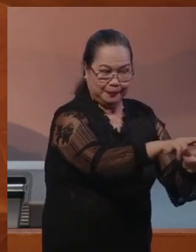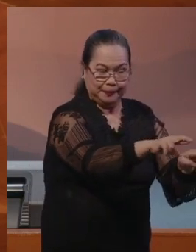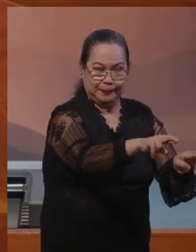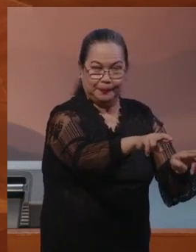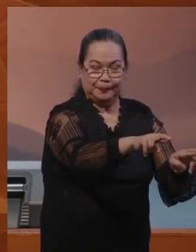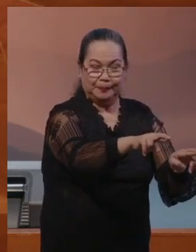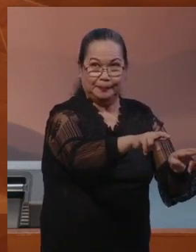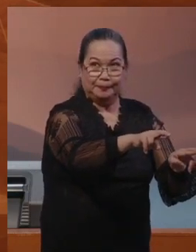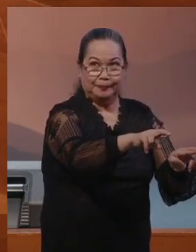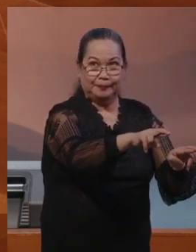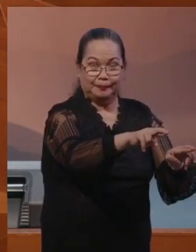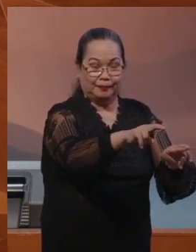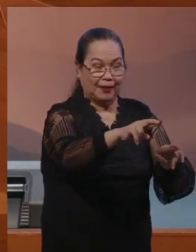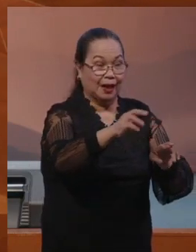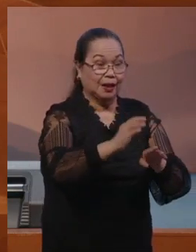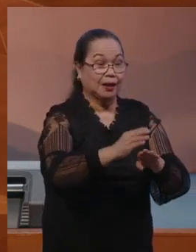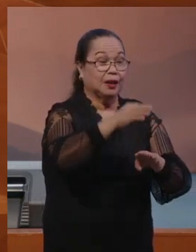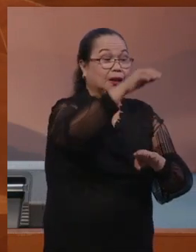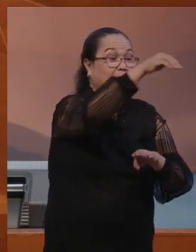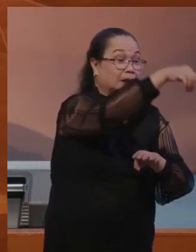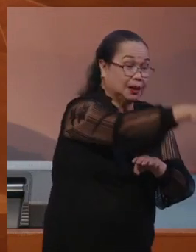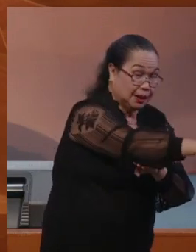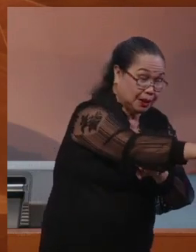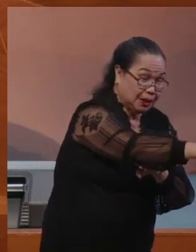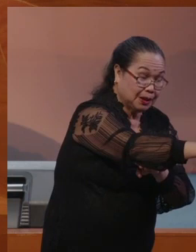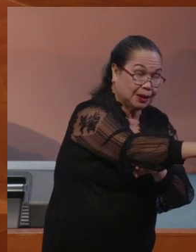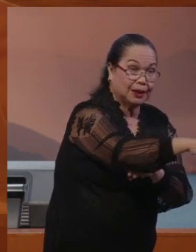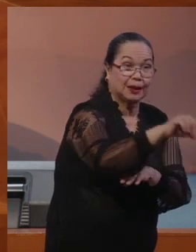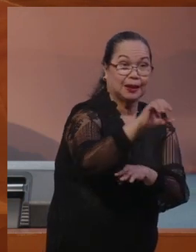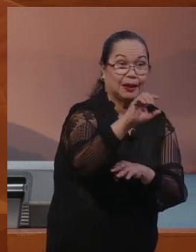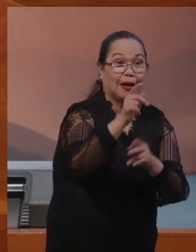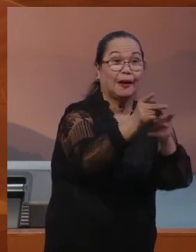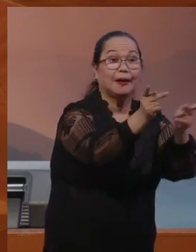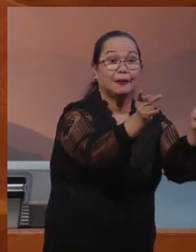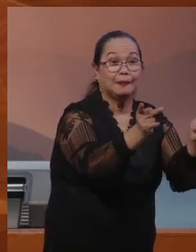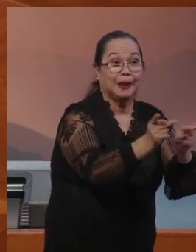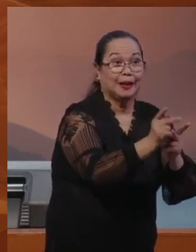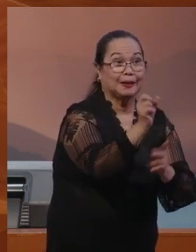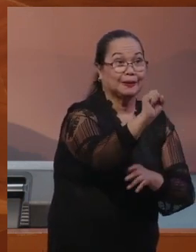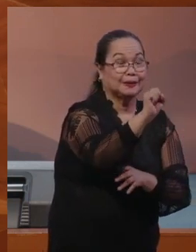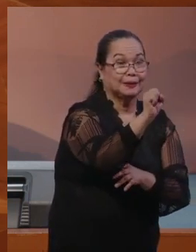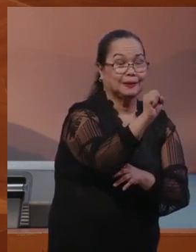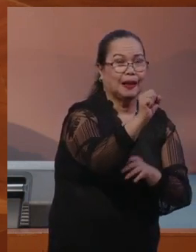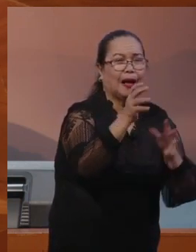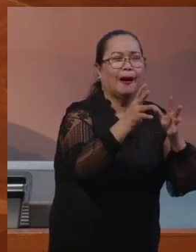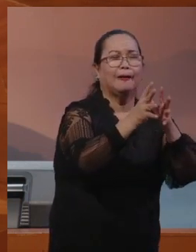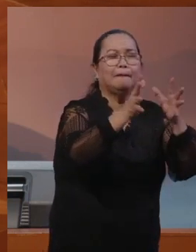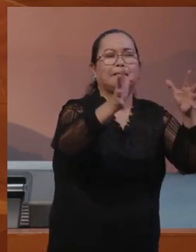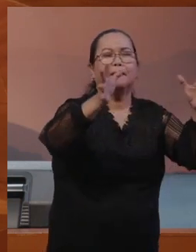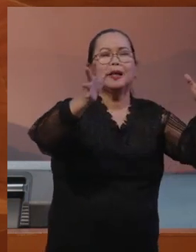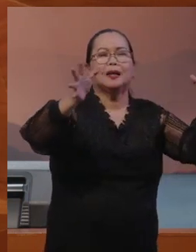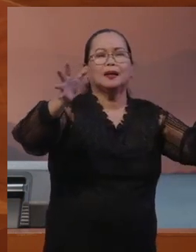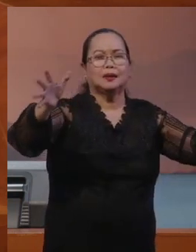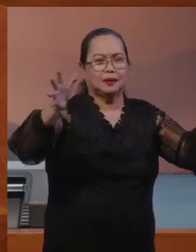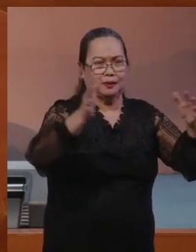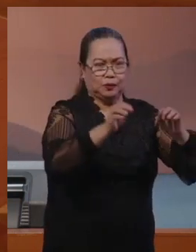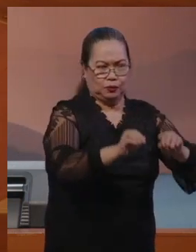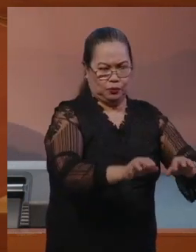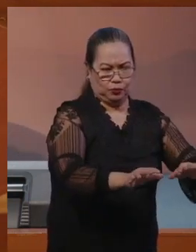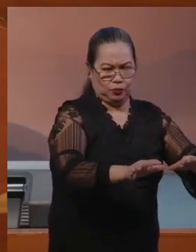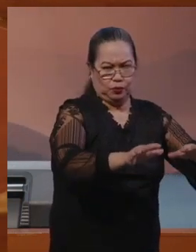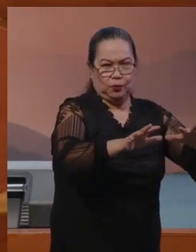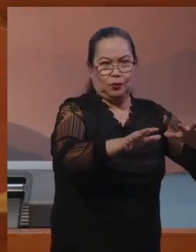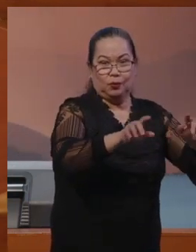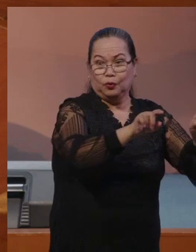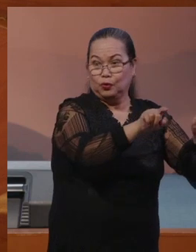Shittim po nasa kabila. No? Yung River Jordan na yon, malawak siya, papalawak na siya, papunta sa Dead